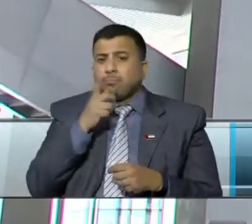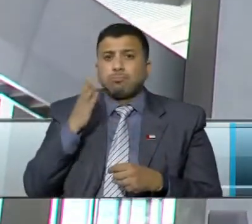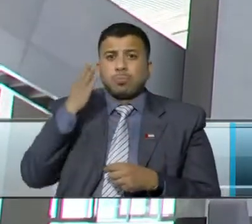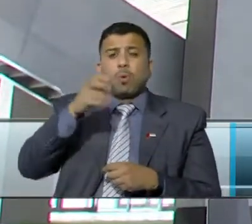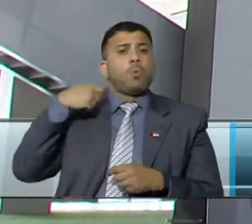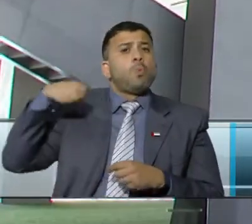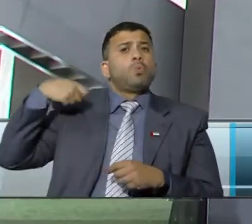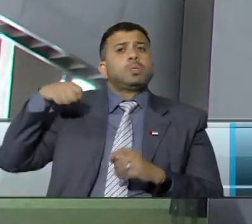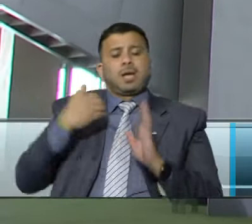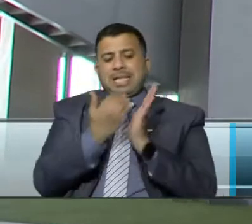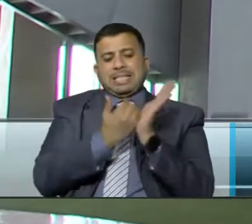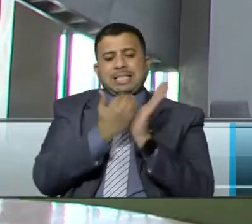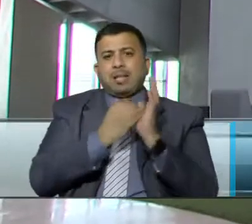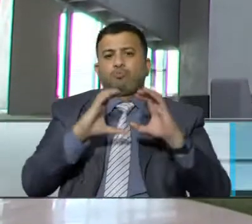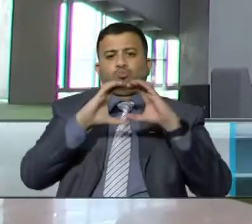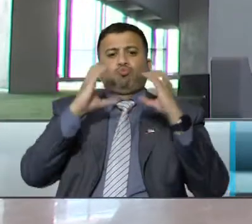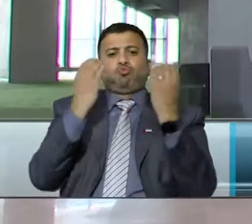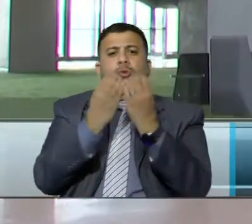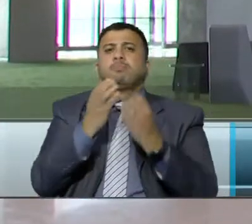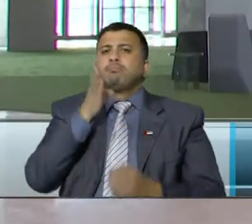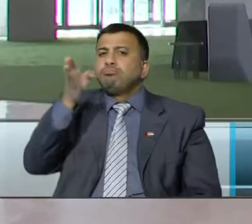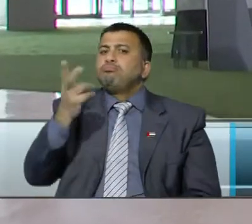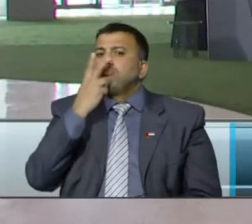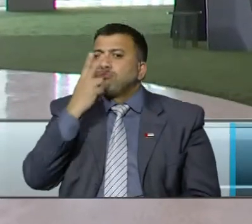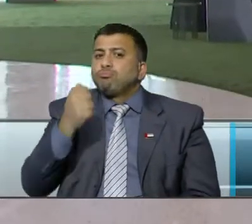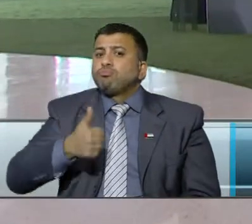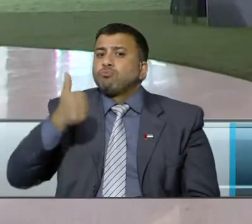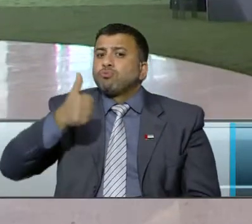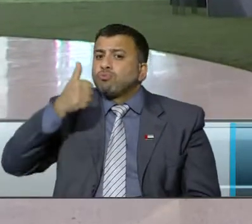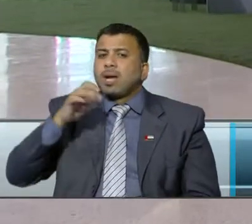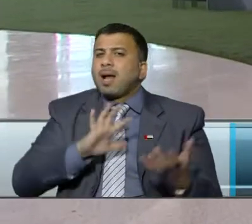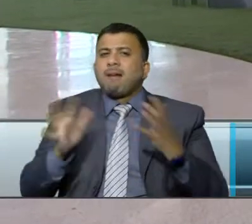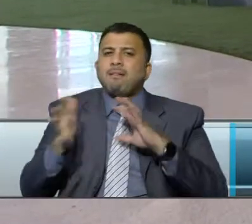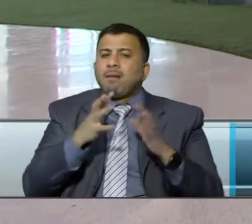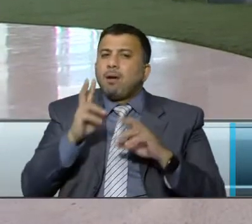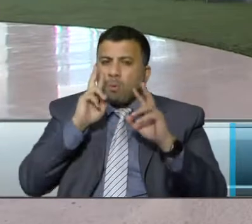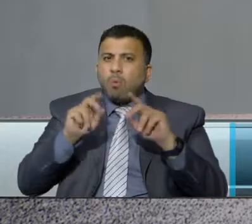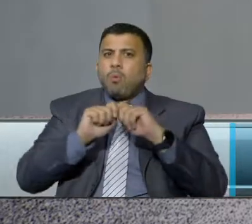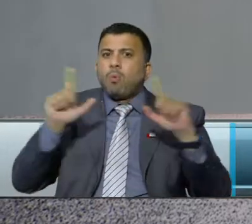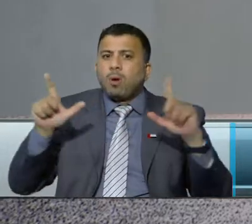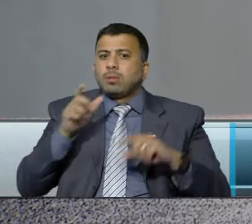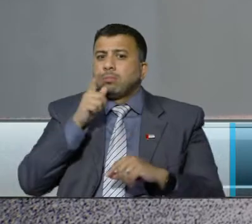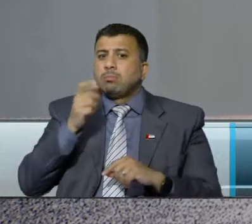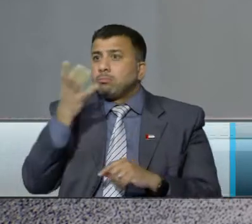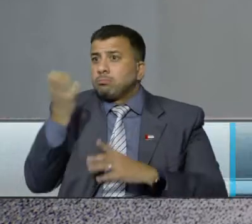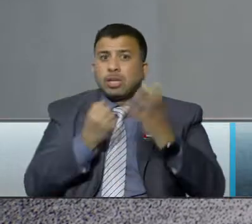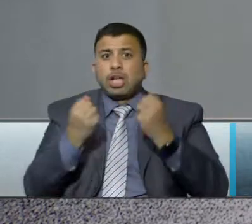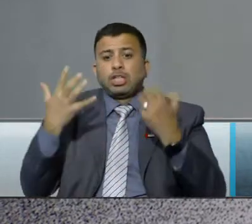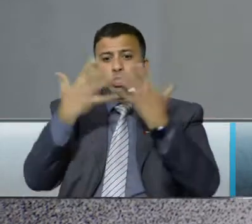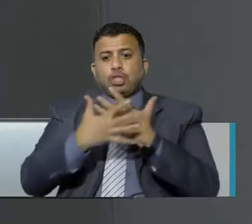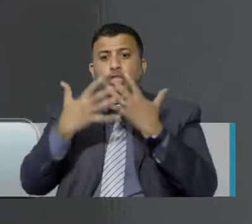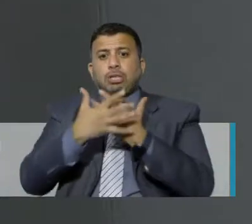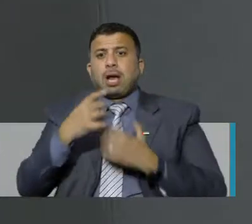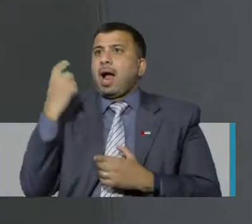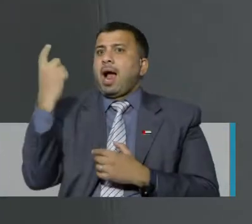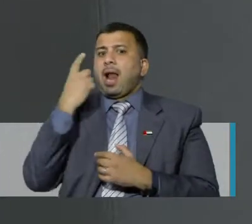وزراء الاقتصاد للمجمع للاطلاع على ما حققه من إنجازات ملموسة من خلال استقطاب شركات